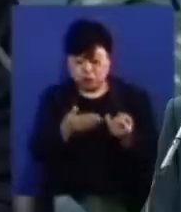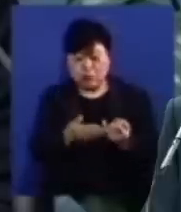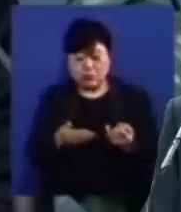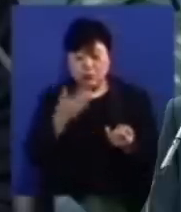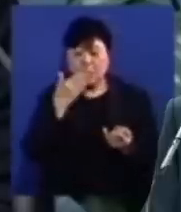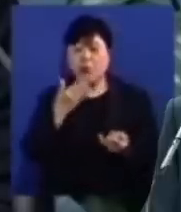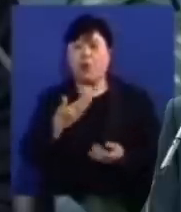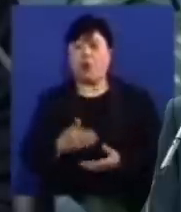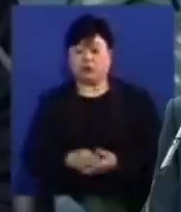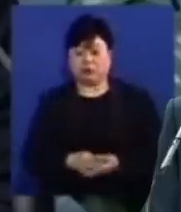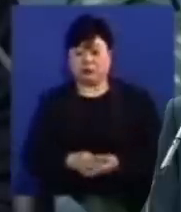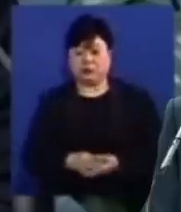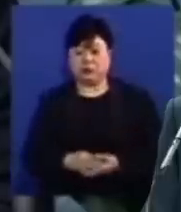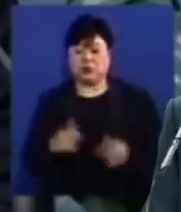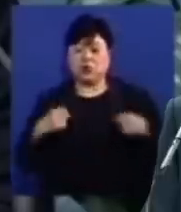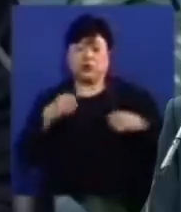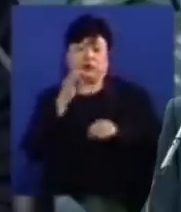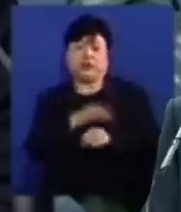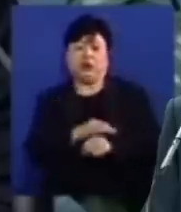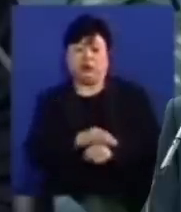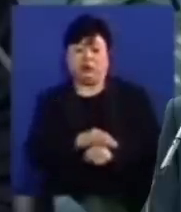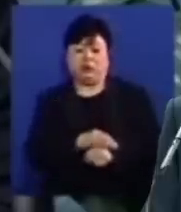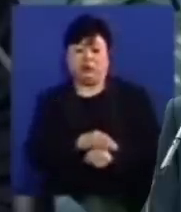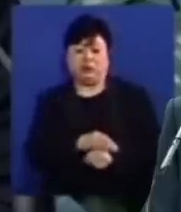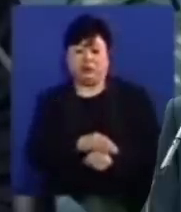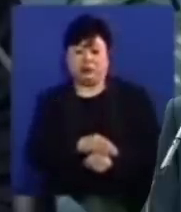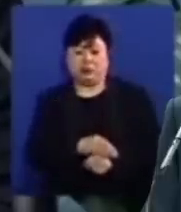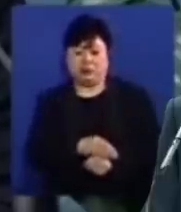밥만 먹고 옷이나 사 입고 그냥 살아라 그러면